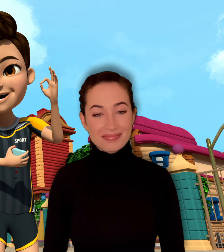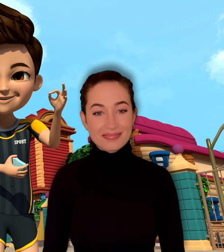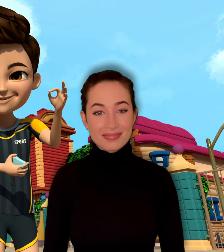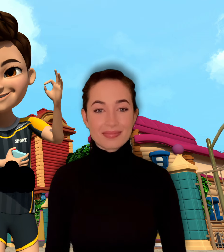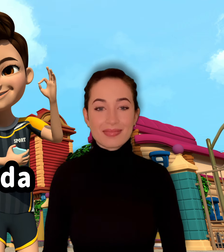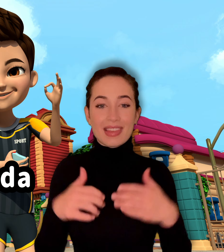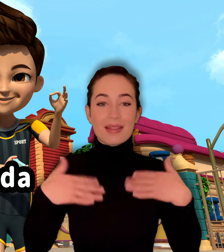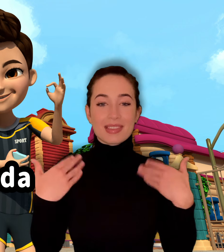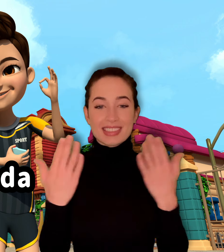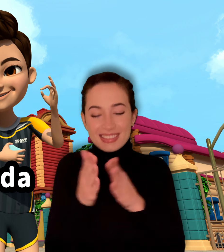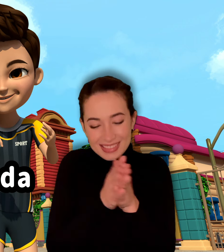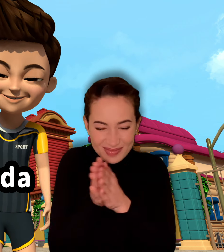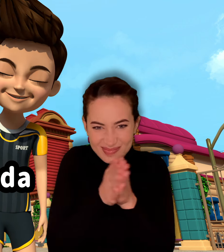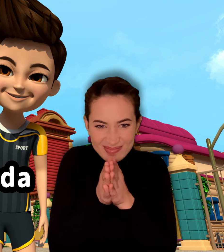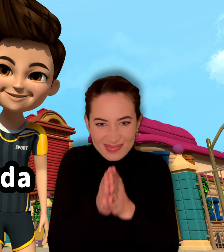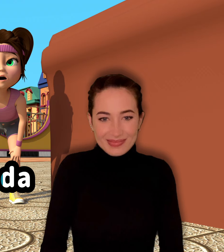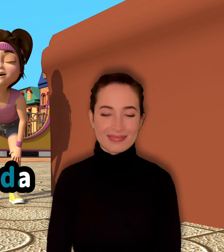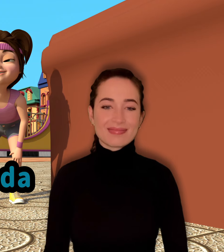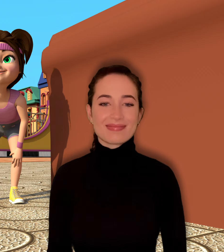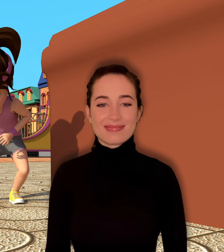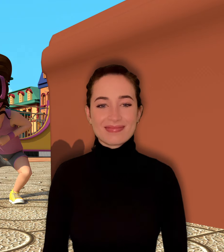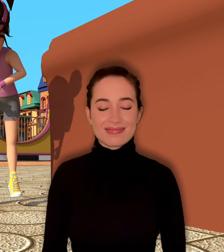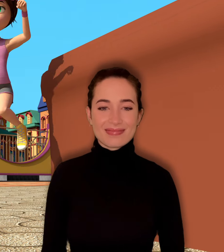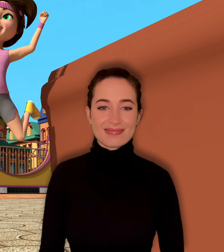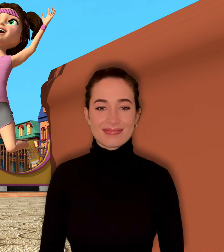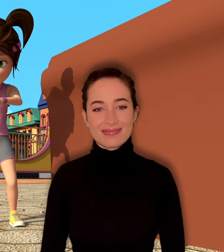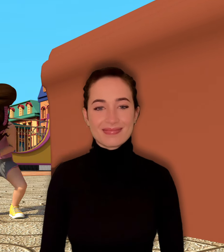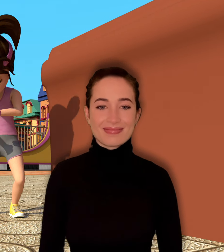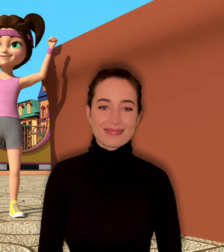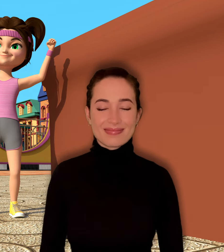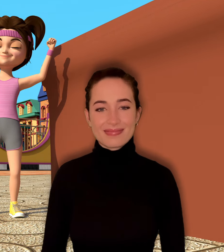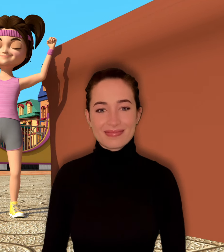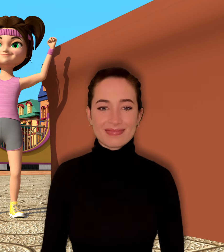だきっとやれるん